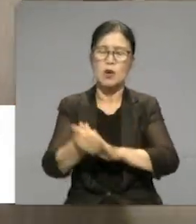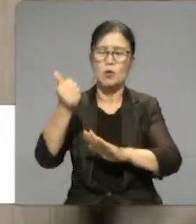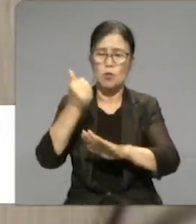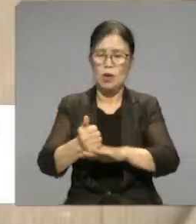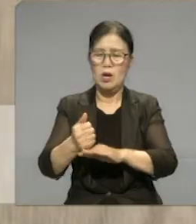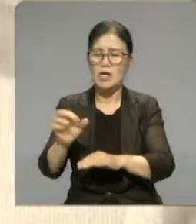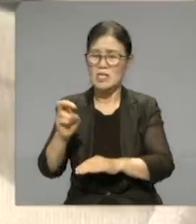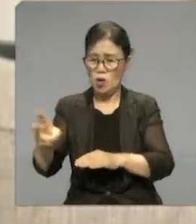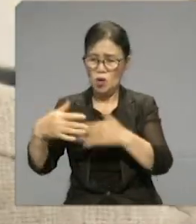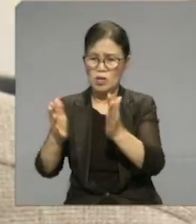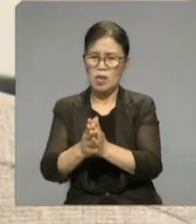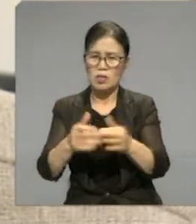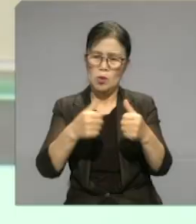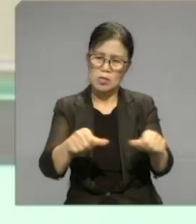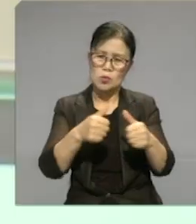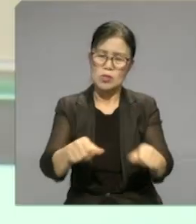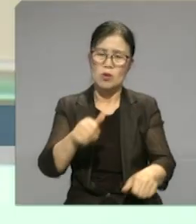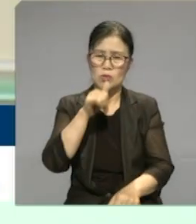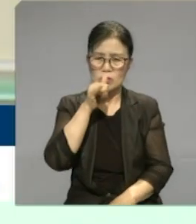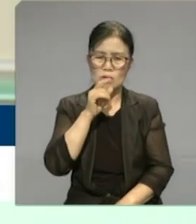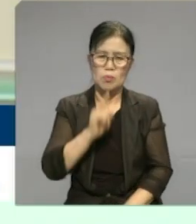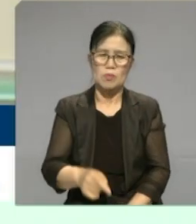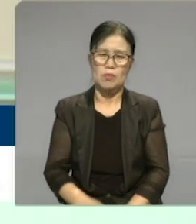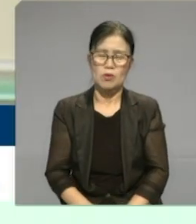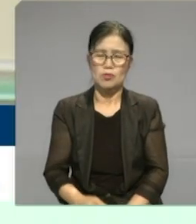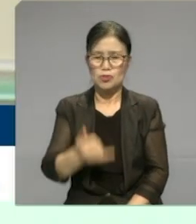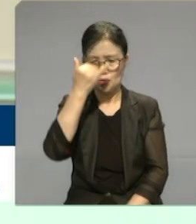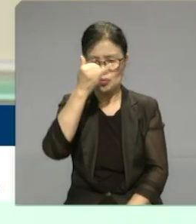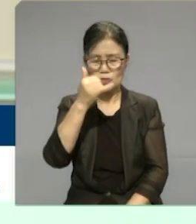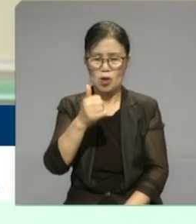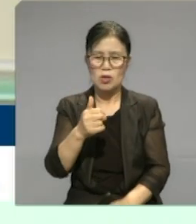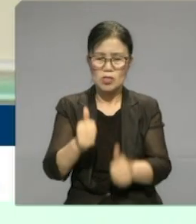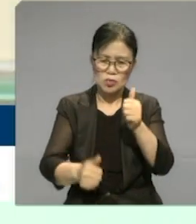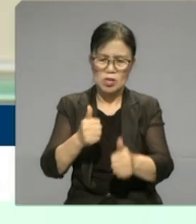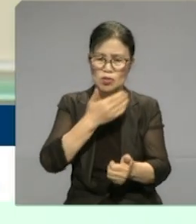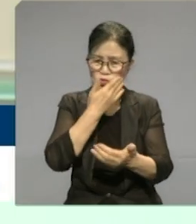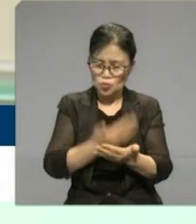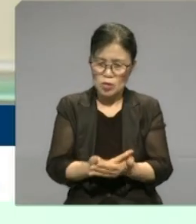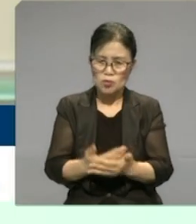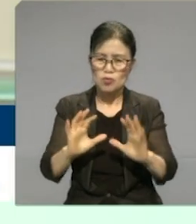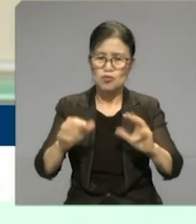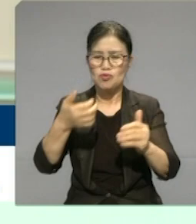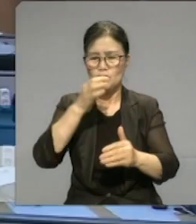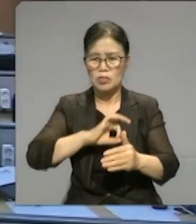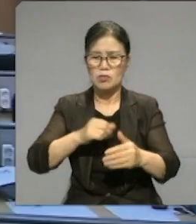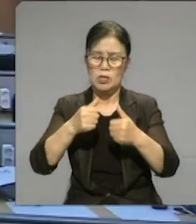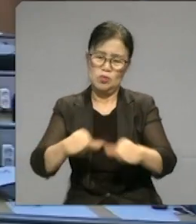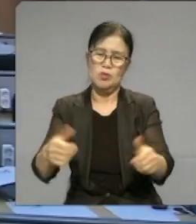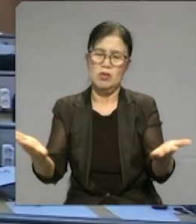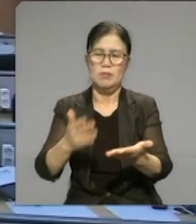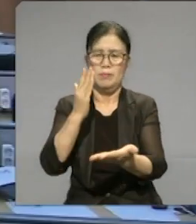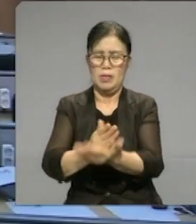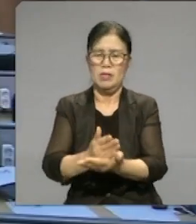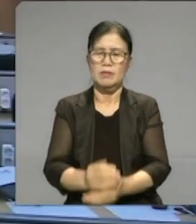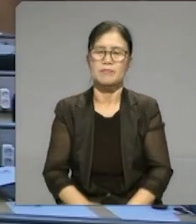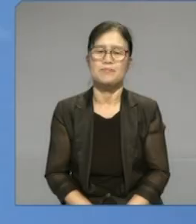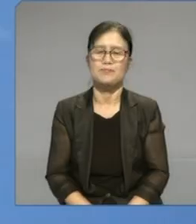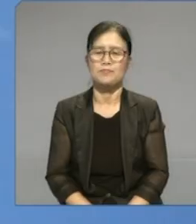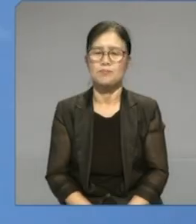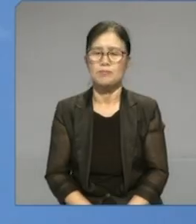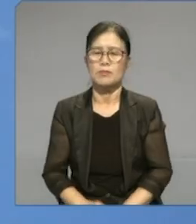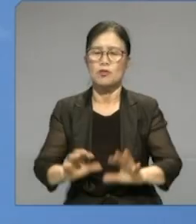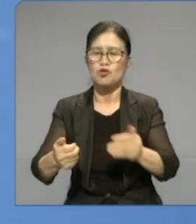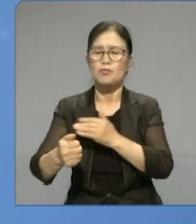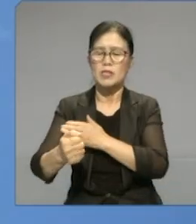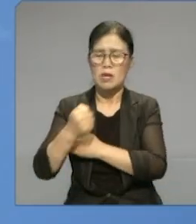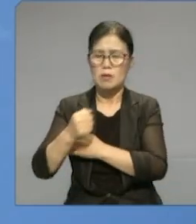훼손하고 있다고 비판했습니다. 충성 경쟁이 중요해도 국익을 훼손하는 일만큼은 하지 말아주십시오. 하지만 국민의힘은 의혹의